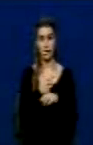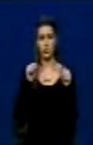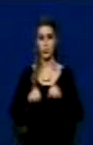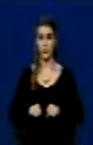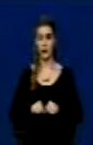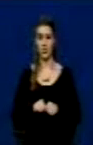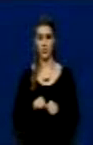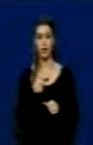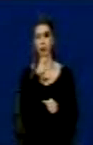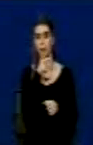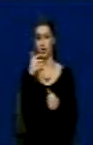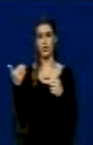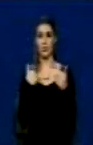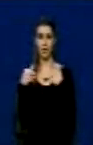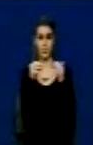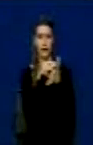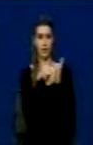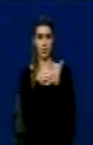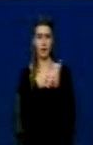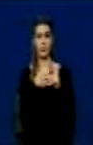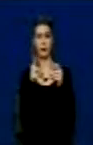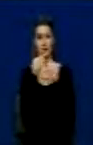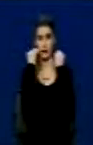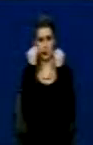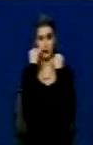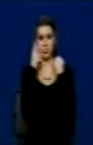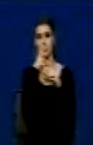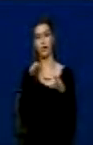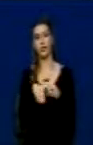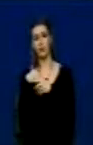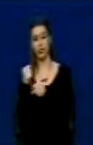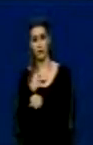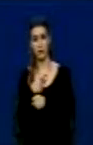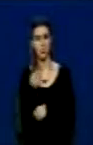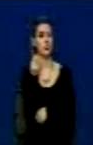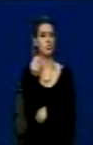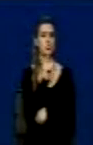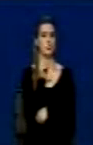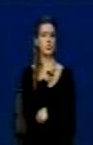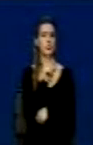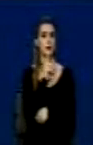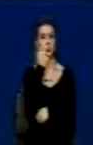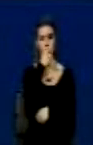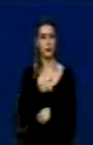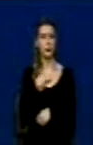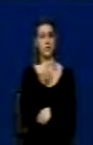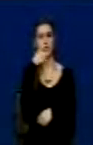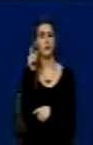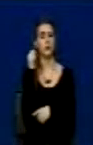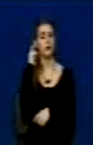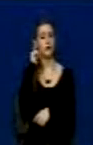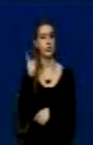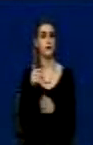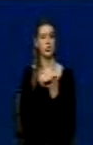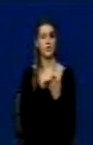mu regjistru njerëzit dhe nëpërmjet kësaj përmes trajnimeve me gjetë punë, është çaq jo efektive sa që njerëzit mund as nuk po regjistrohen në